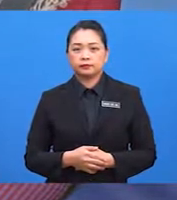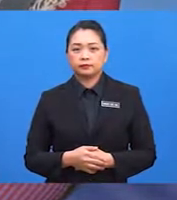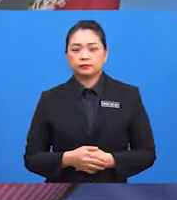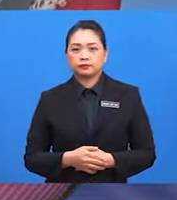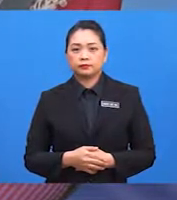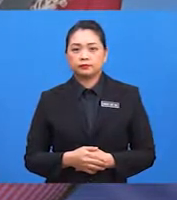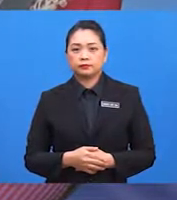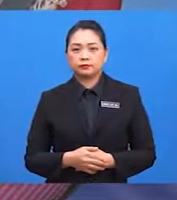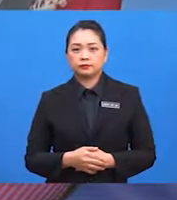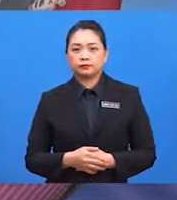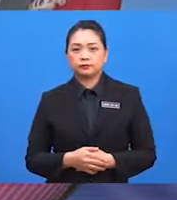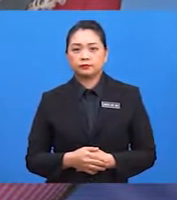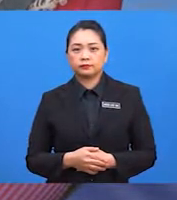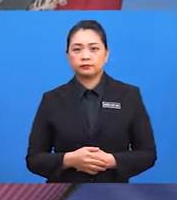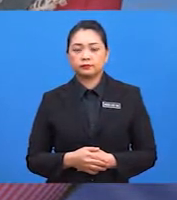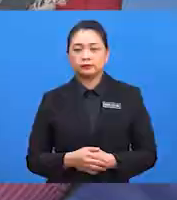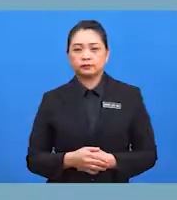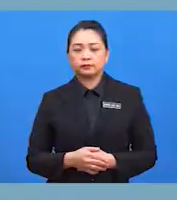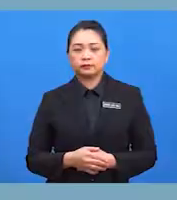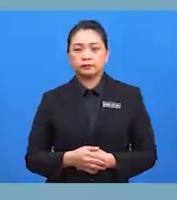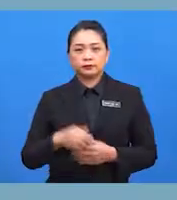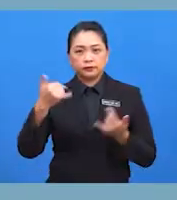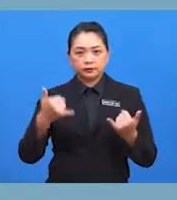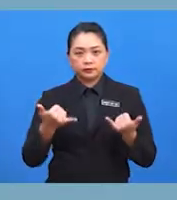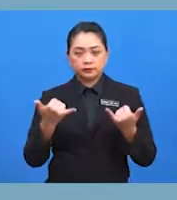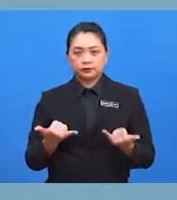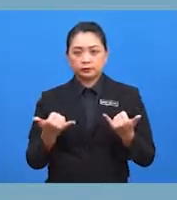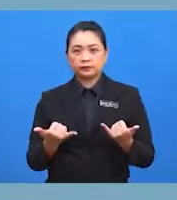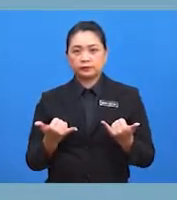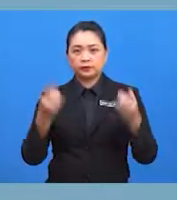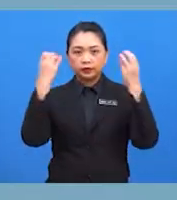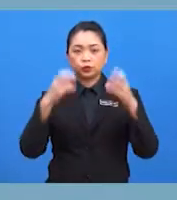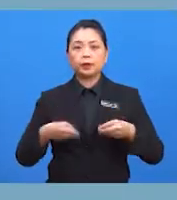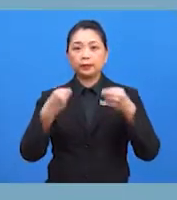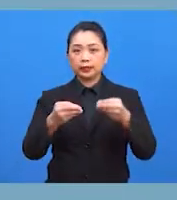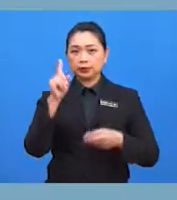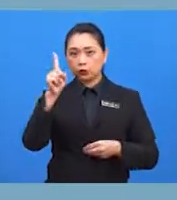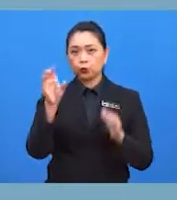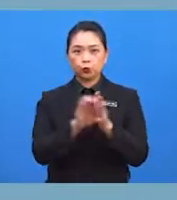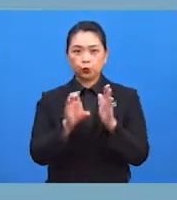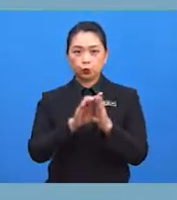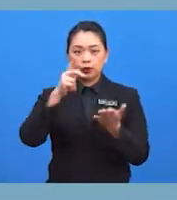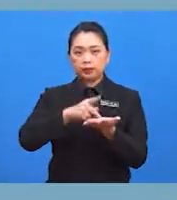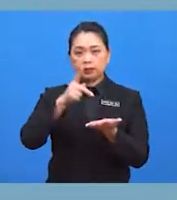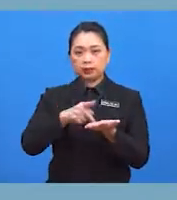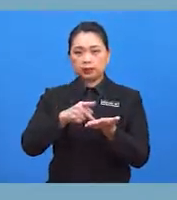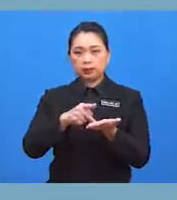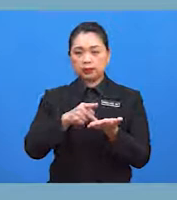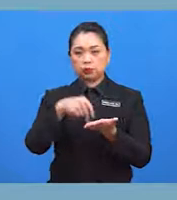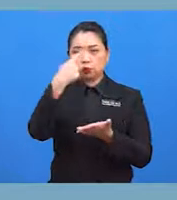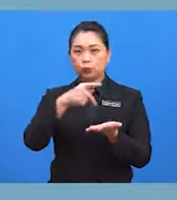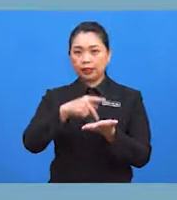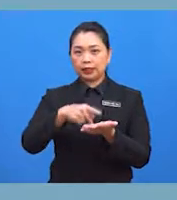harga tahun asas. Di sini saya telah sediakan satu contoh pengiraan untuk mengira kadar